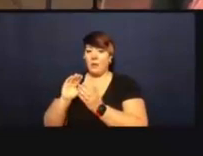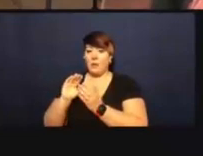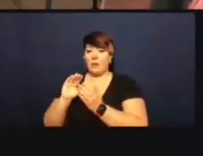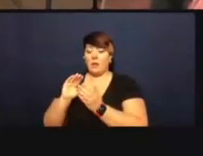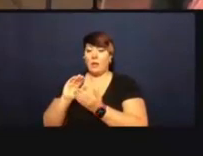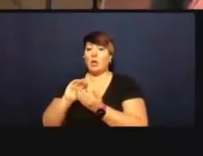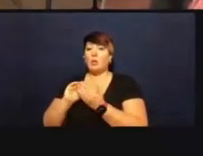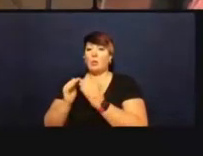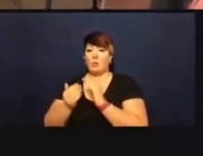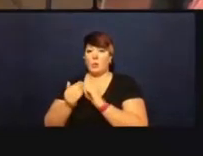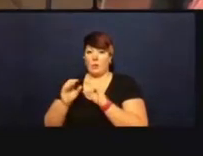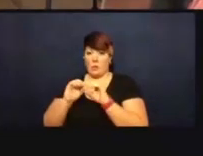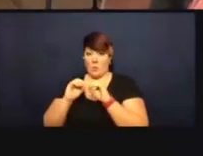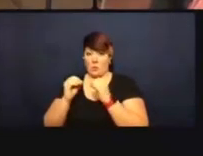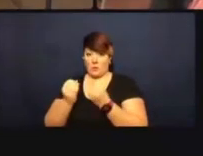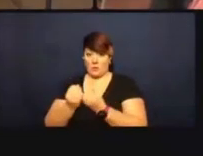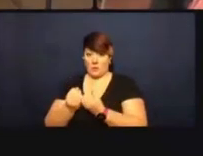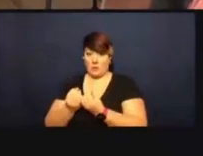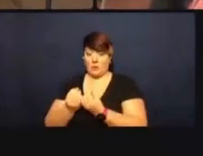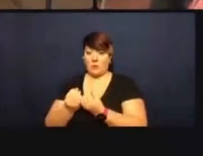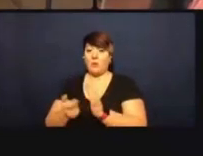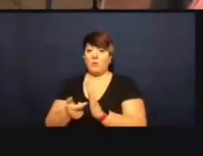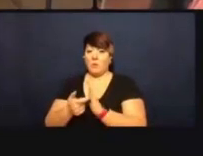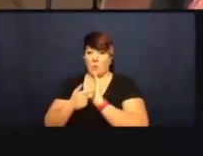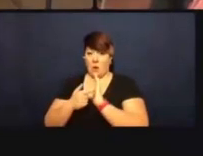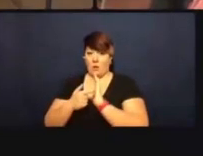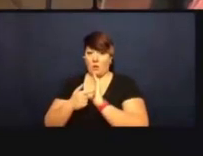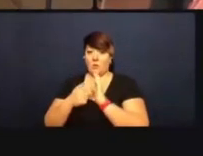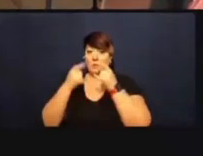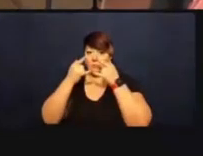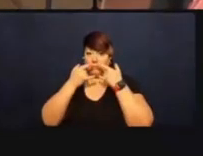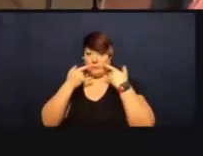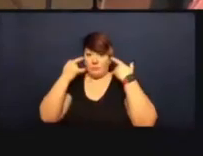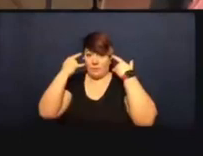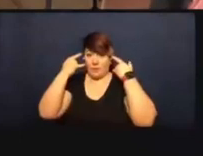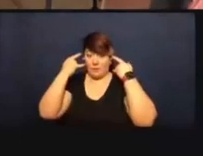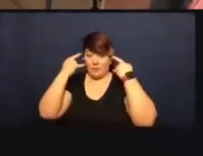ndicho kitengo cha kipekee kinacho